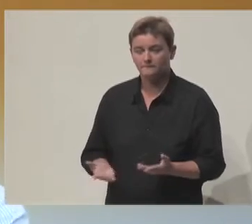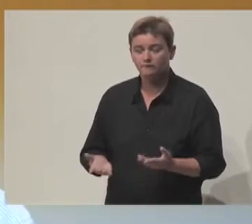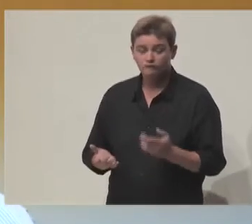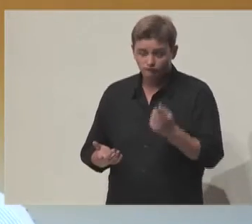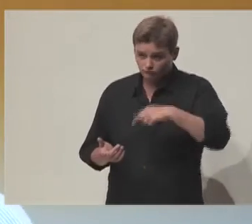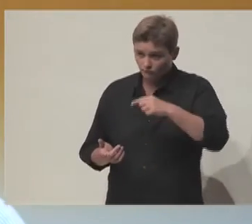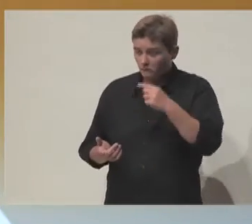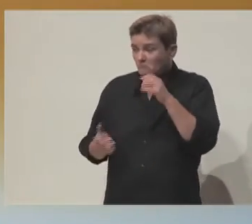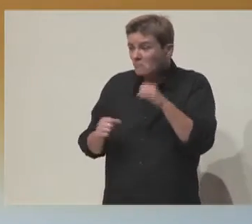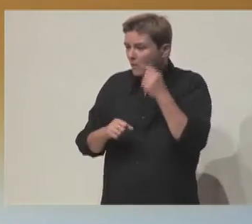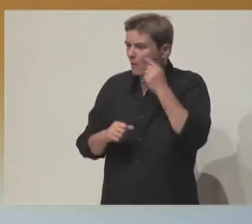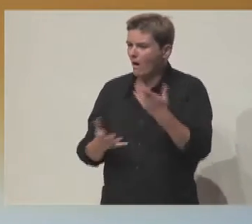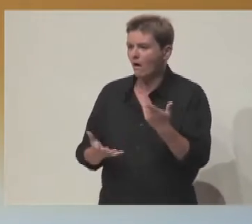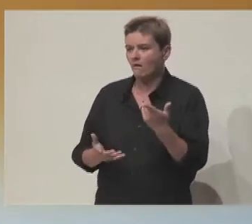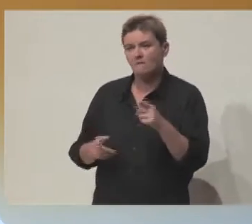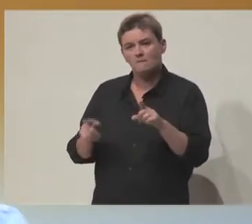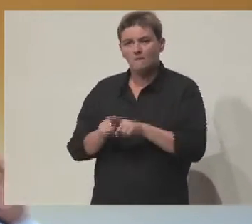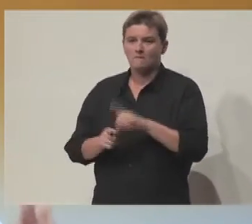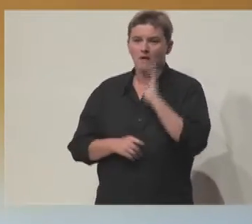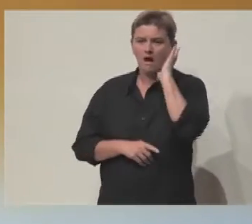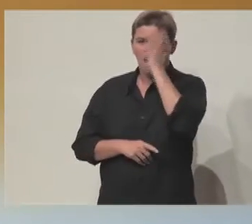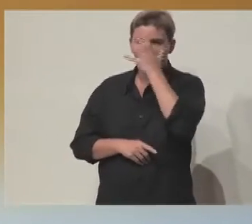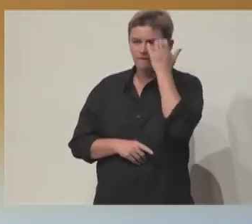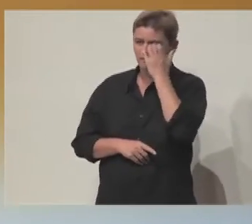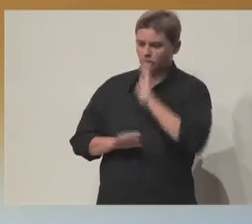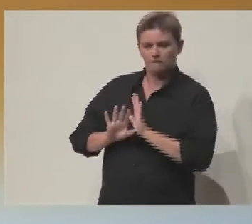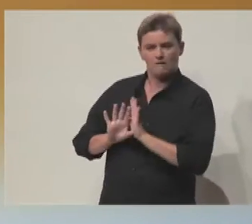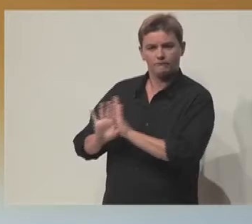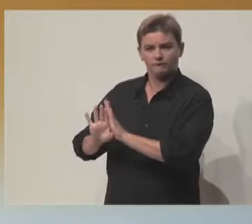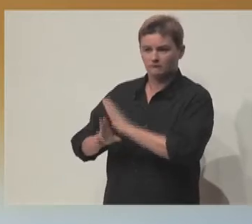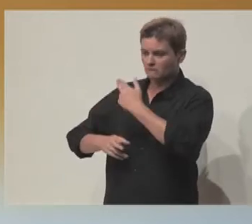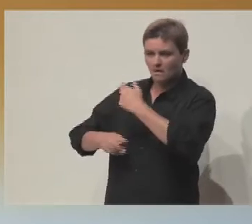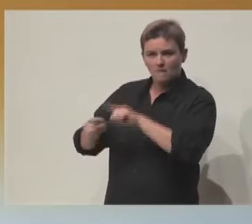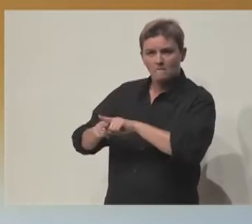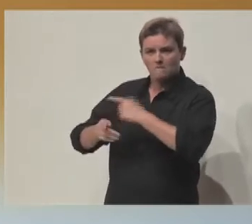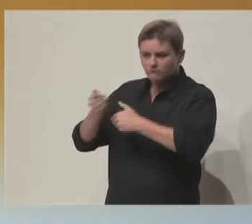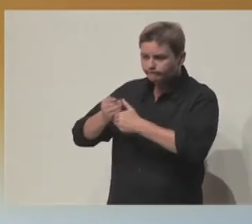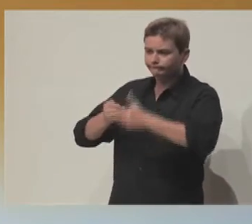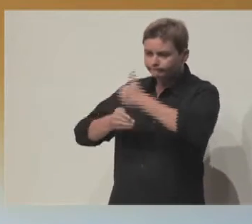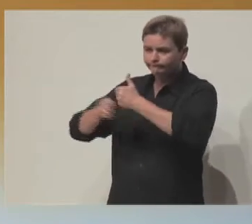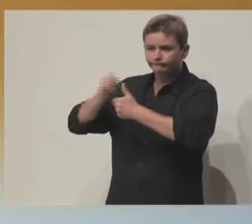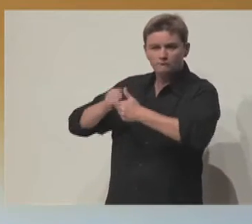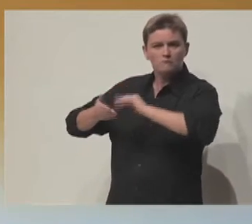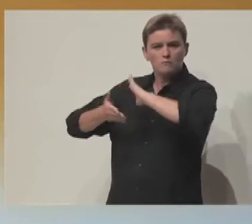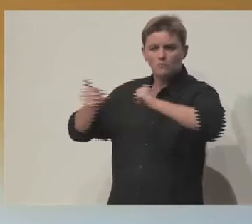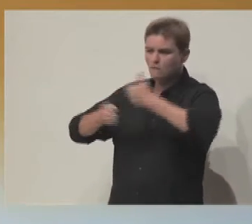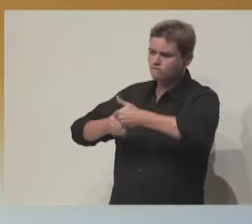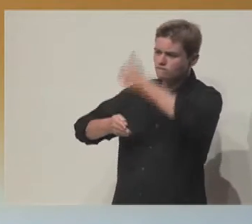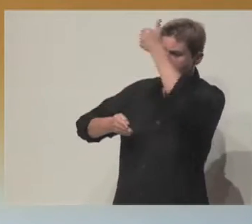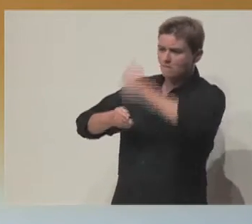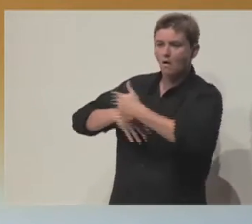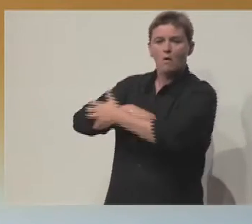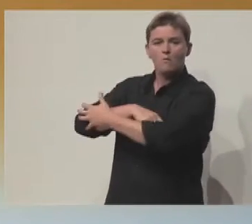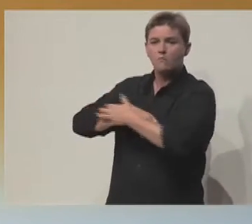cantonner bâtir des murs autour des pauvres pour empêcher les pauvres d'aller chez eux en